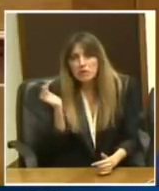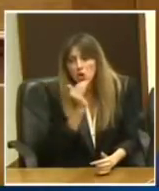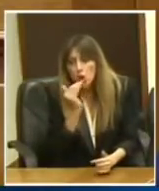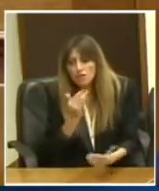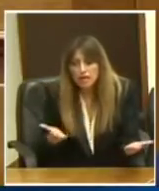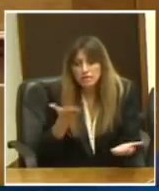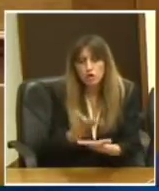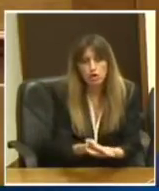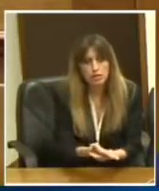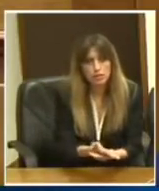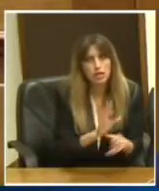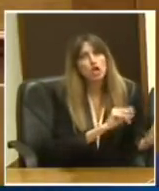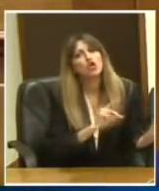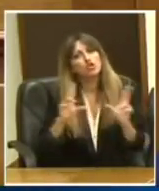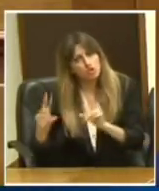του μέλλοντος.